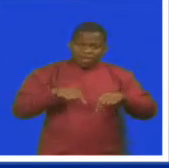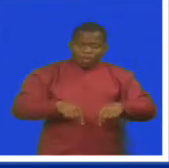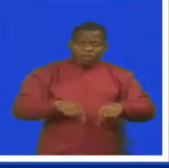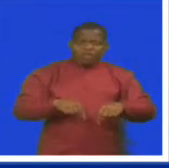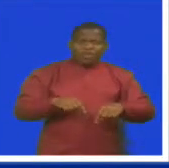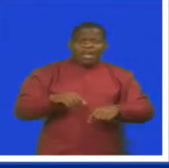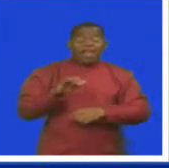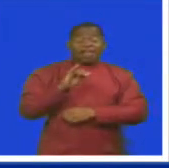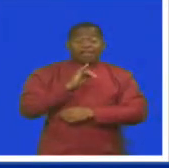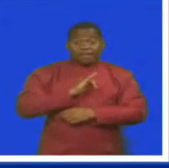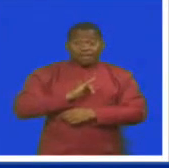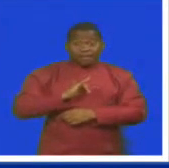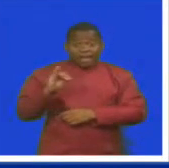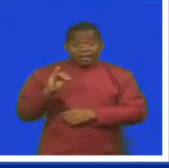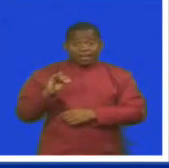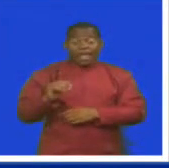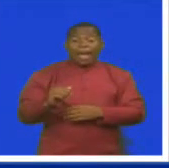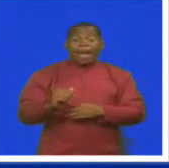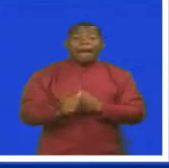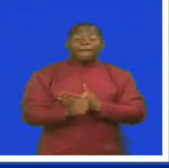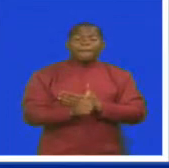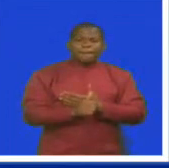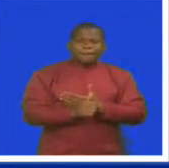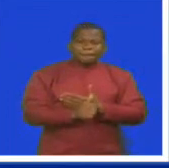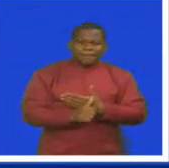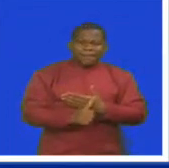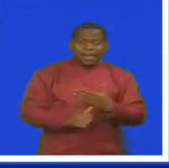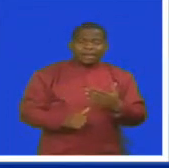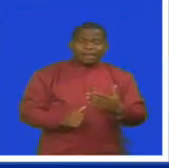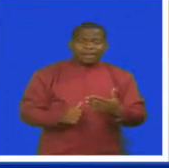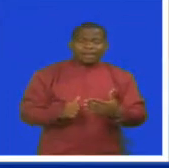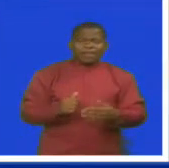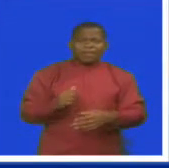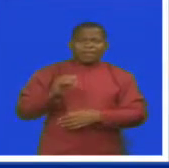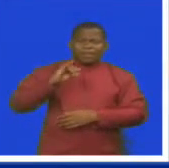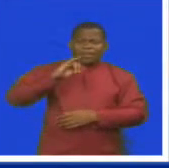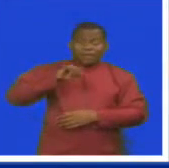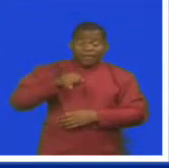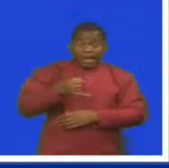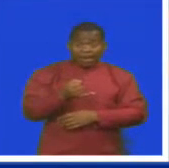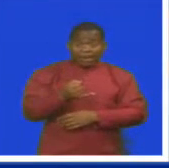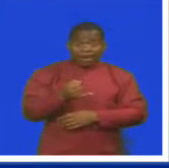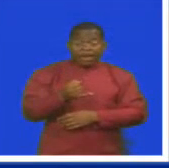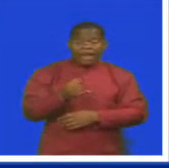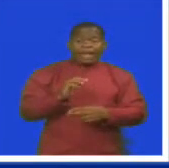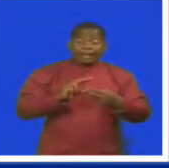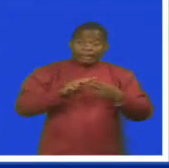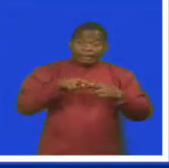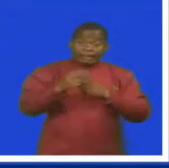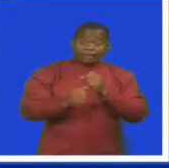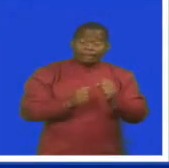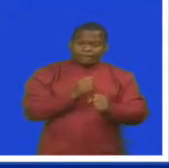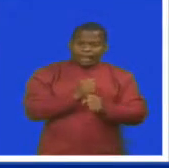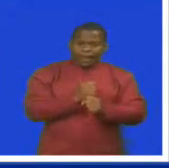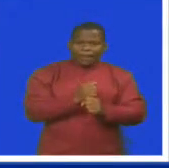sicala ngabimbidwane kulomnyaka lesiya ku kodwa lomcondo uthi le program